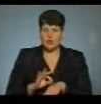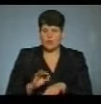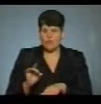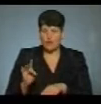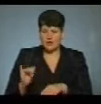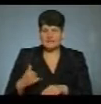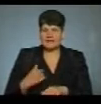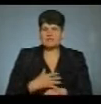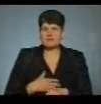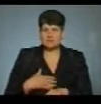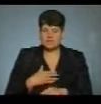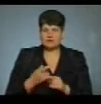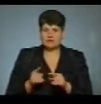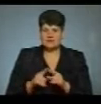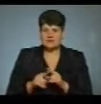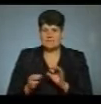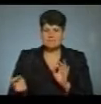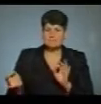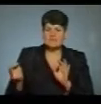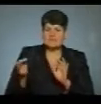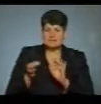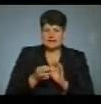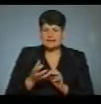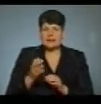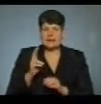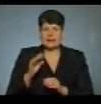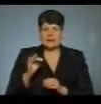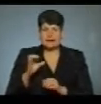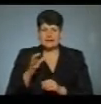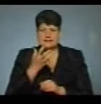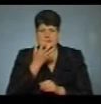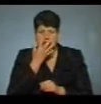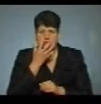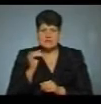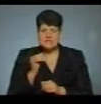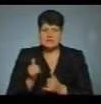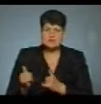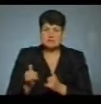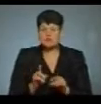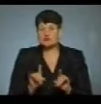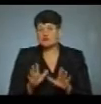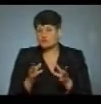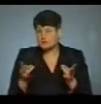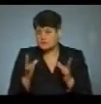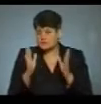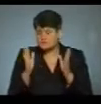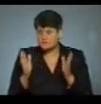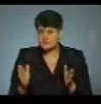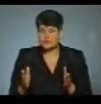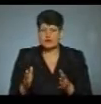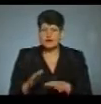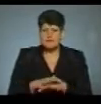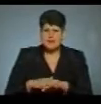нас дуже важливо це підведення кисню, де є якраз в них, і забезпечення, якщо буде потреба, і при